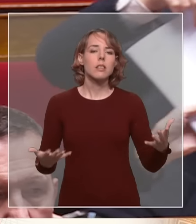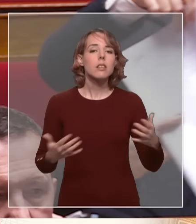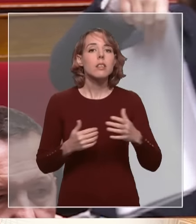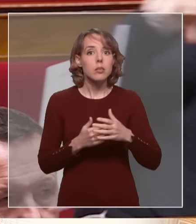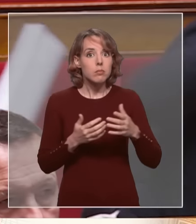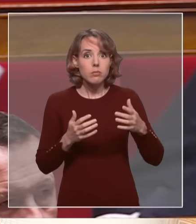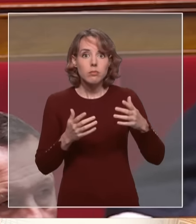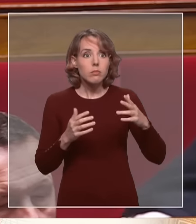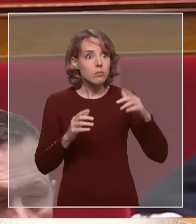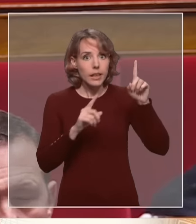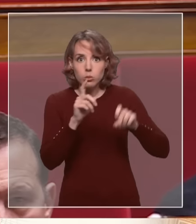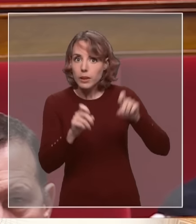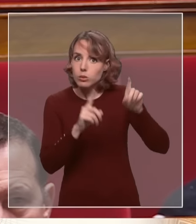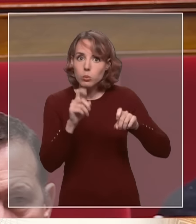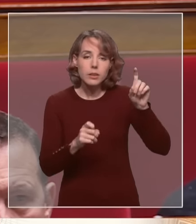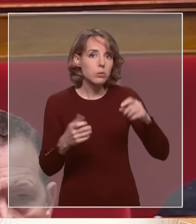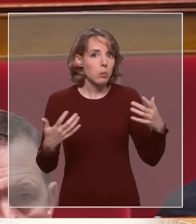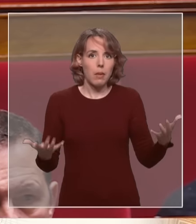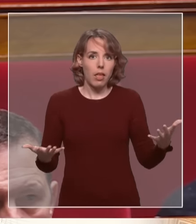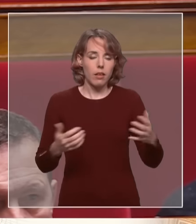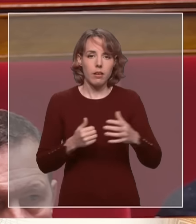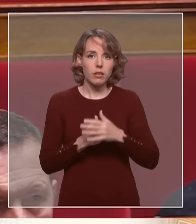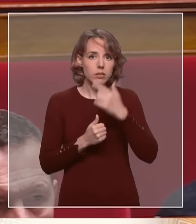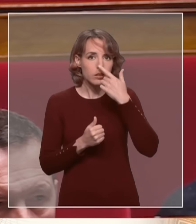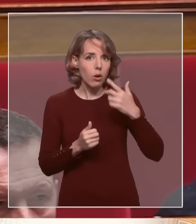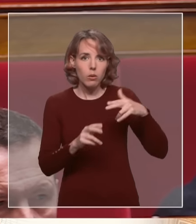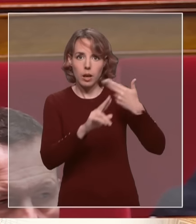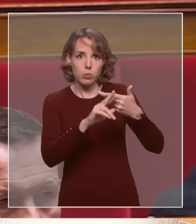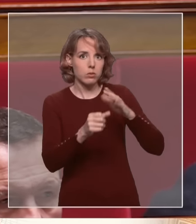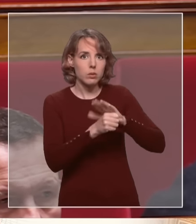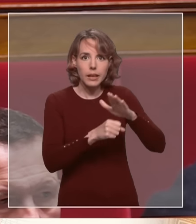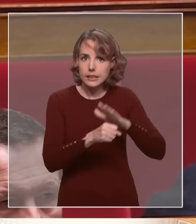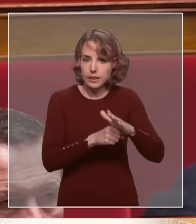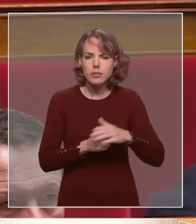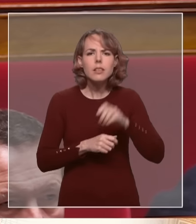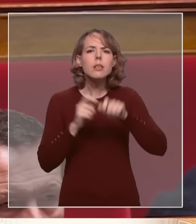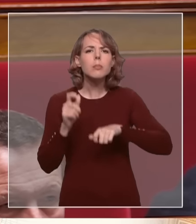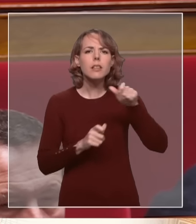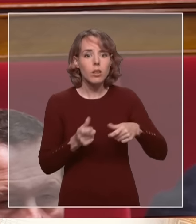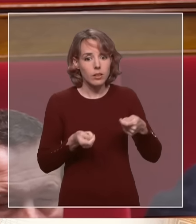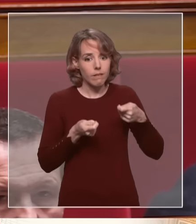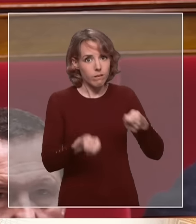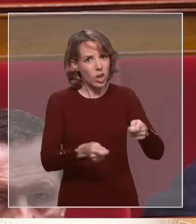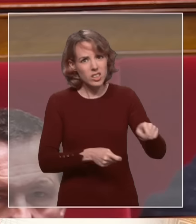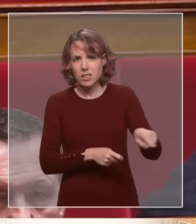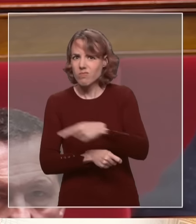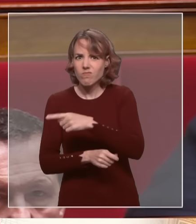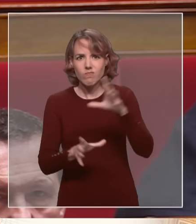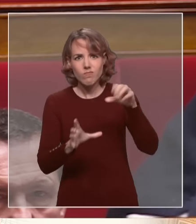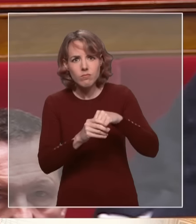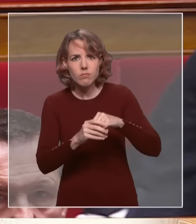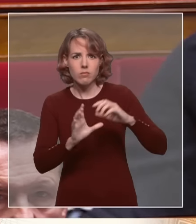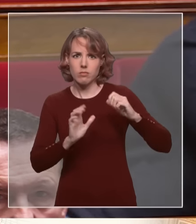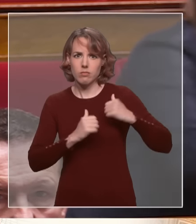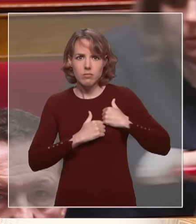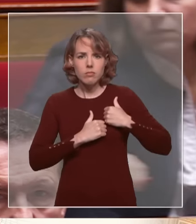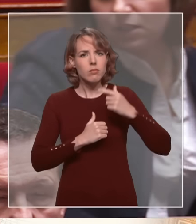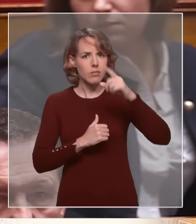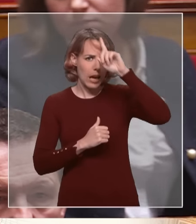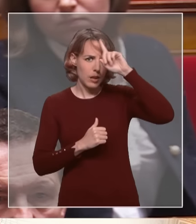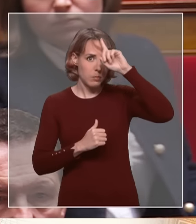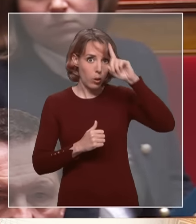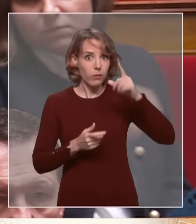permis l'apaisement. Pour celles et ceux qui l'ignorent encore, les incorporés de force, ce sont 130 000 hommes qui ont été contraints au cours de